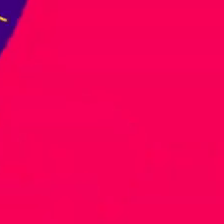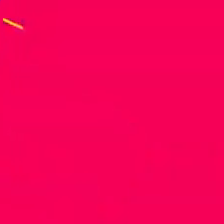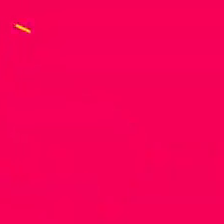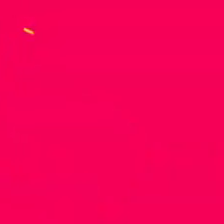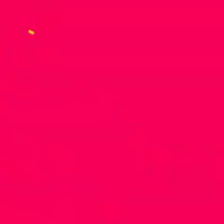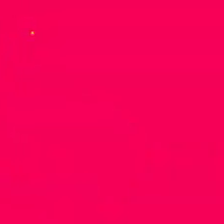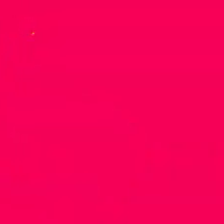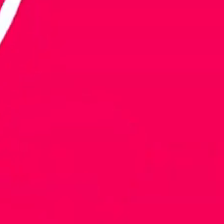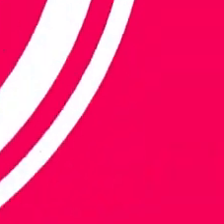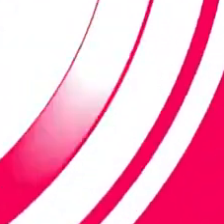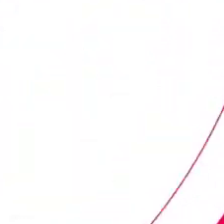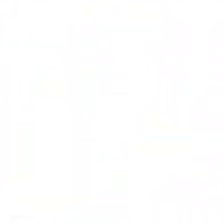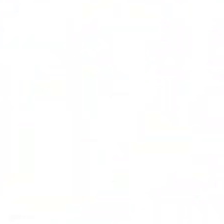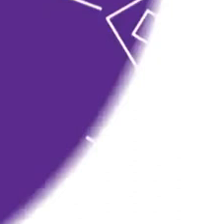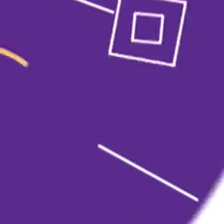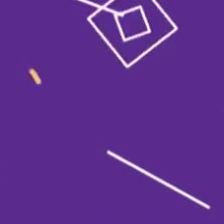Hai